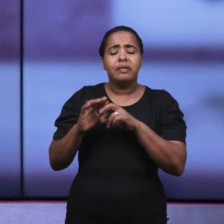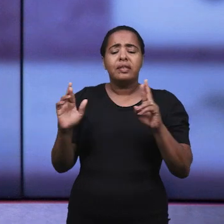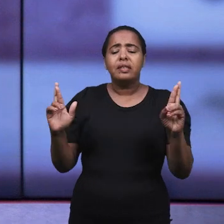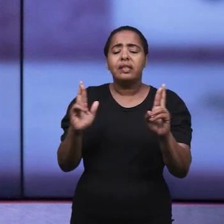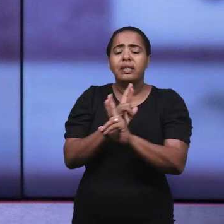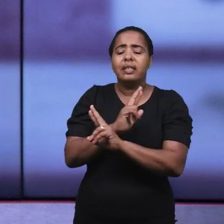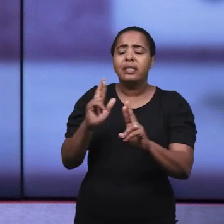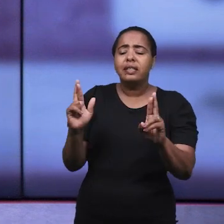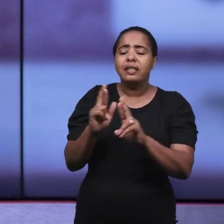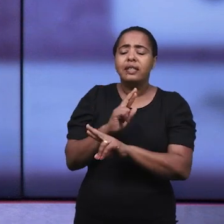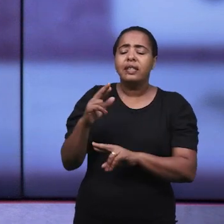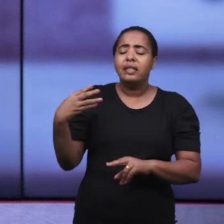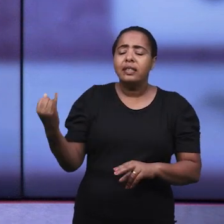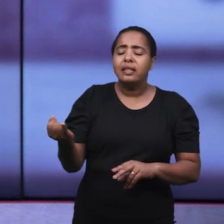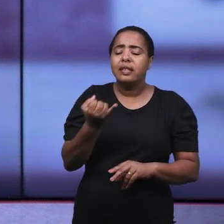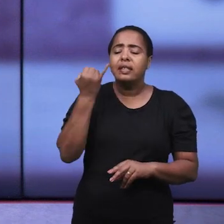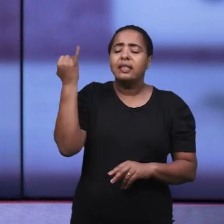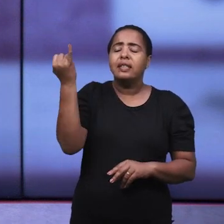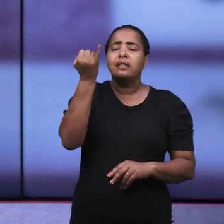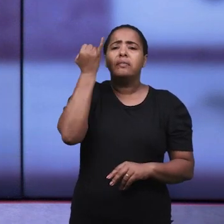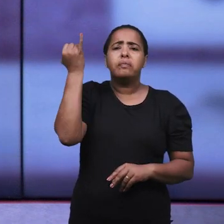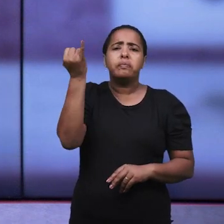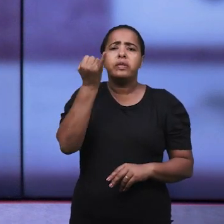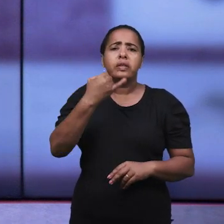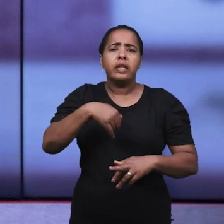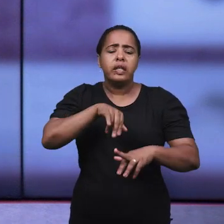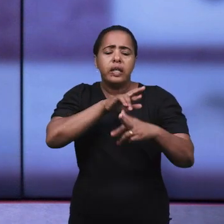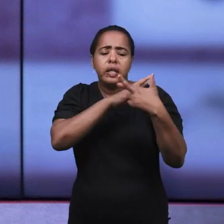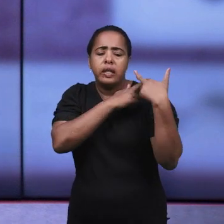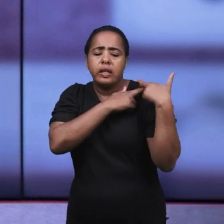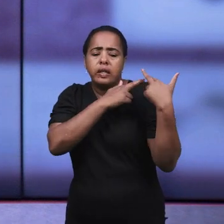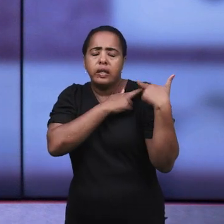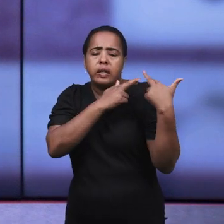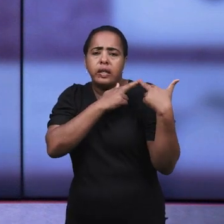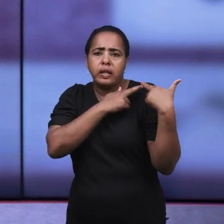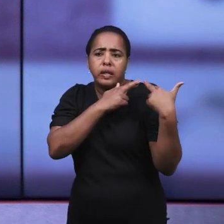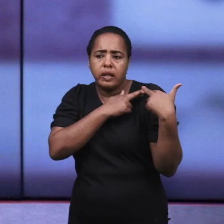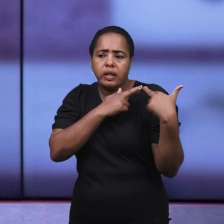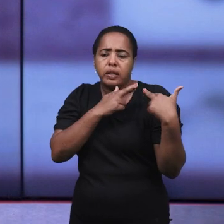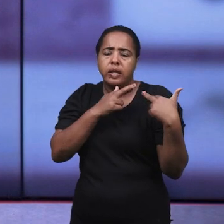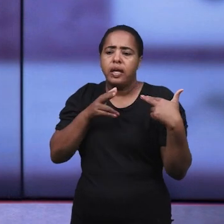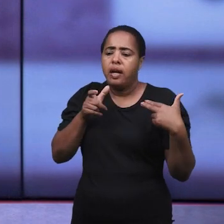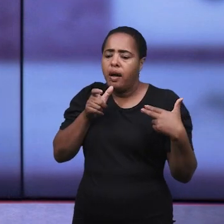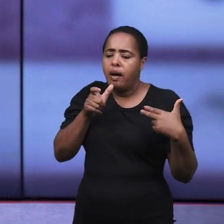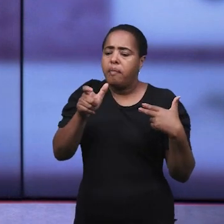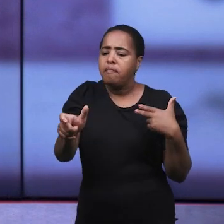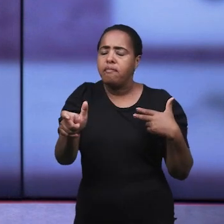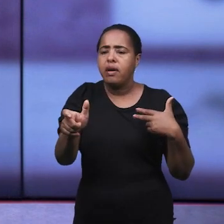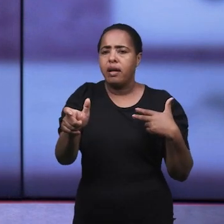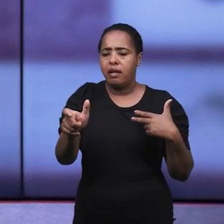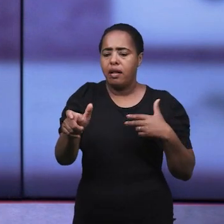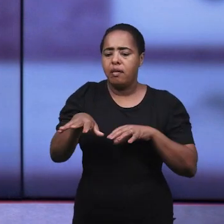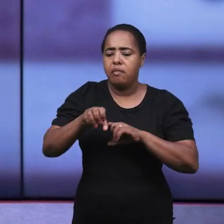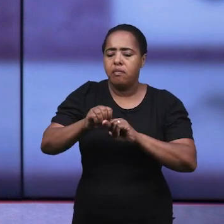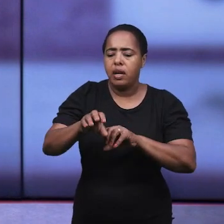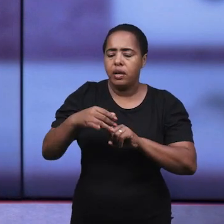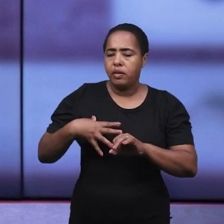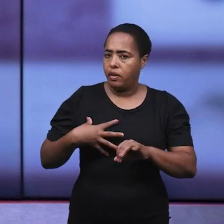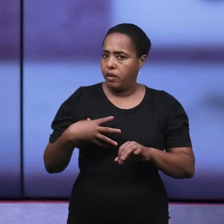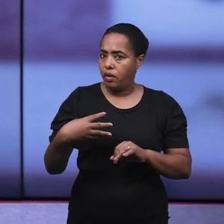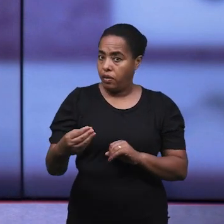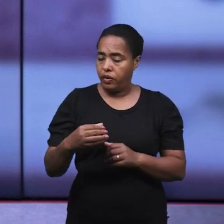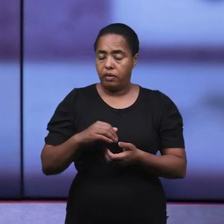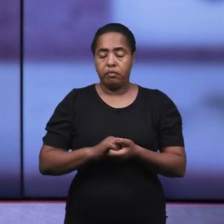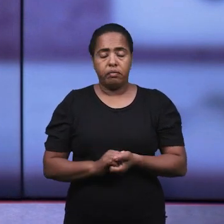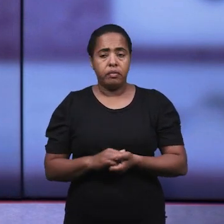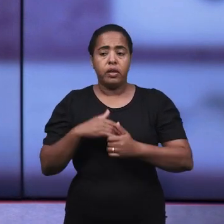propos de l'importance d'avoir la conscience de la fonction des mots que nous utilisons dans l'éducation de nos enfants. Comme nous